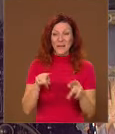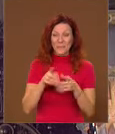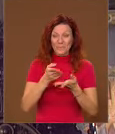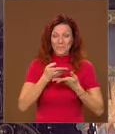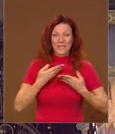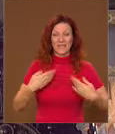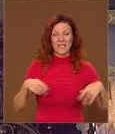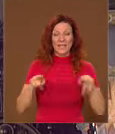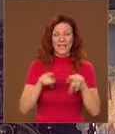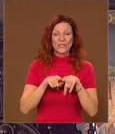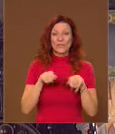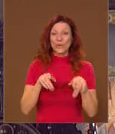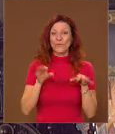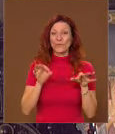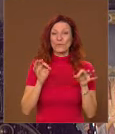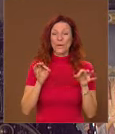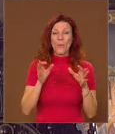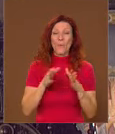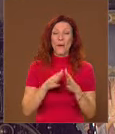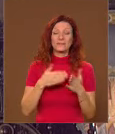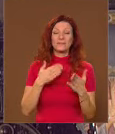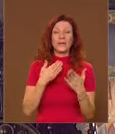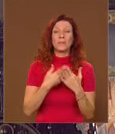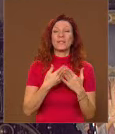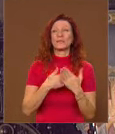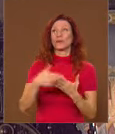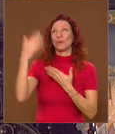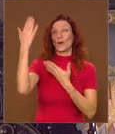този момент,